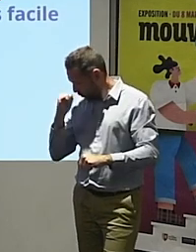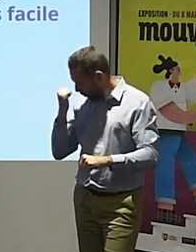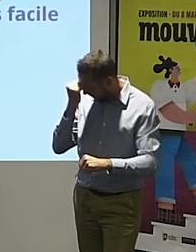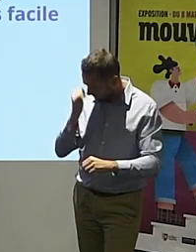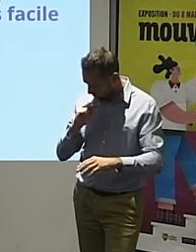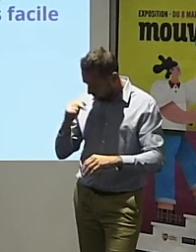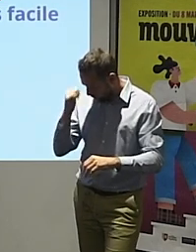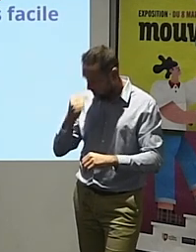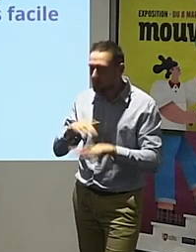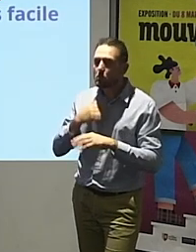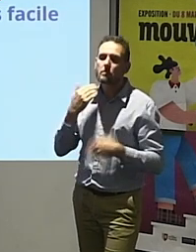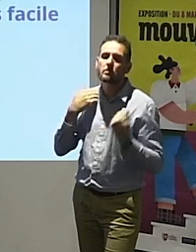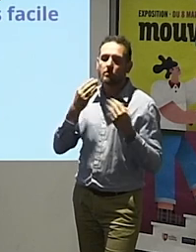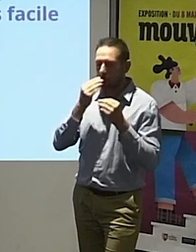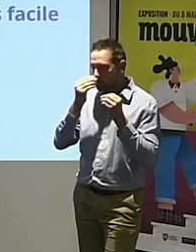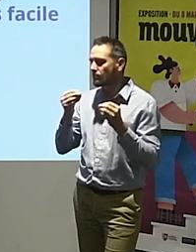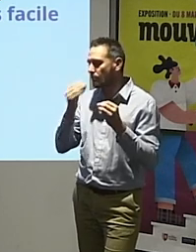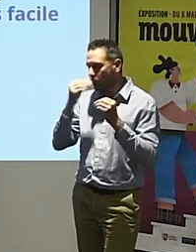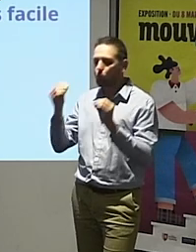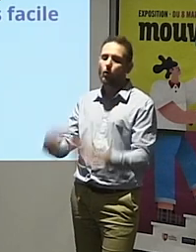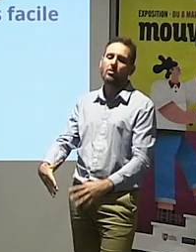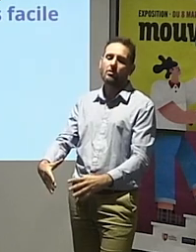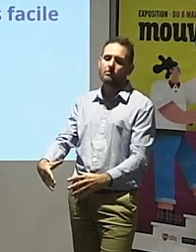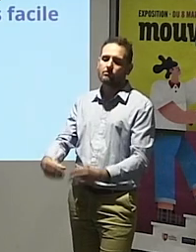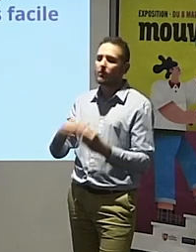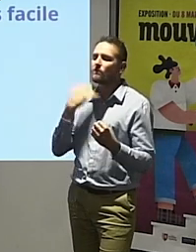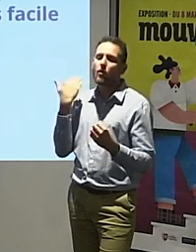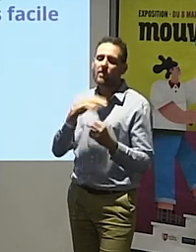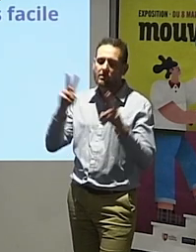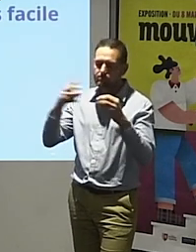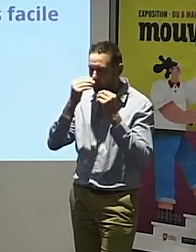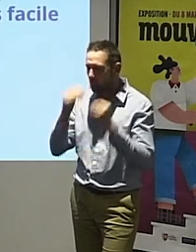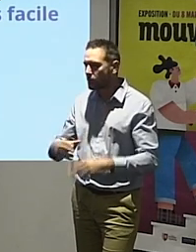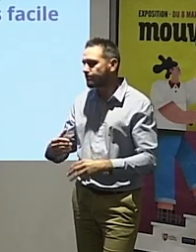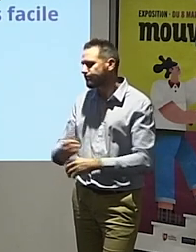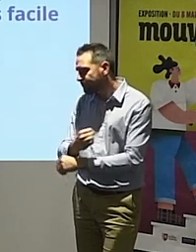que j'ai déclaré forfait. Et en fait, quand